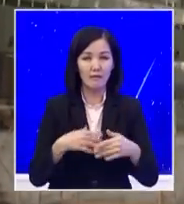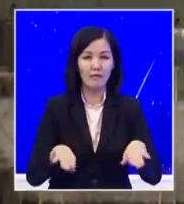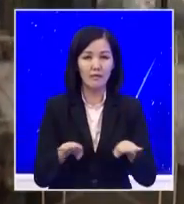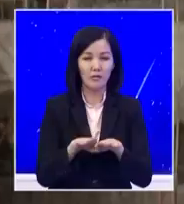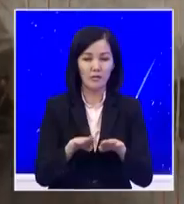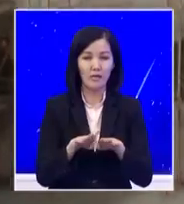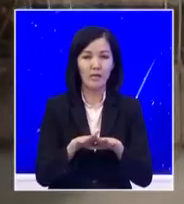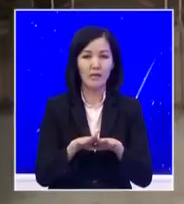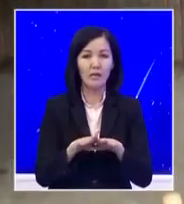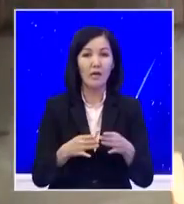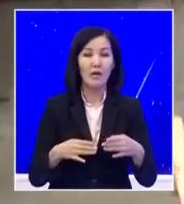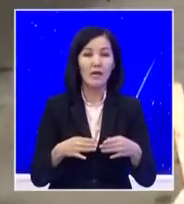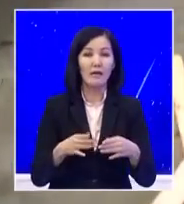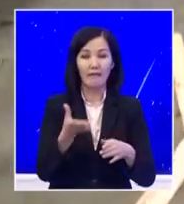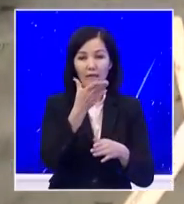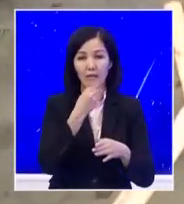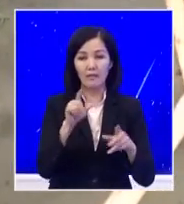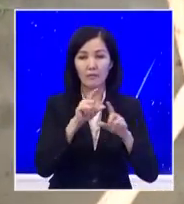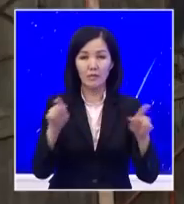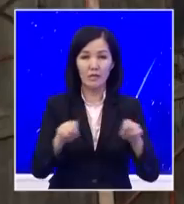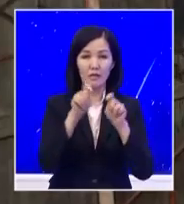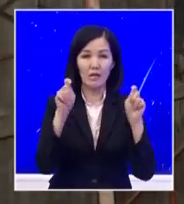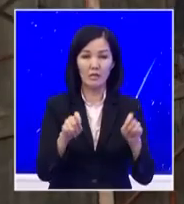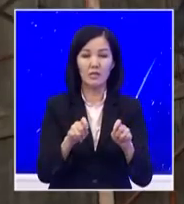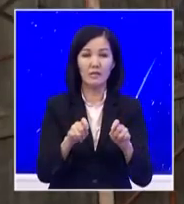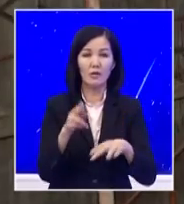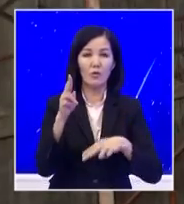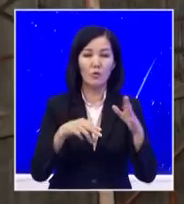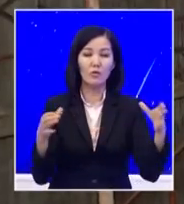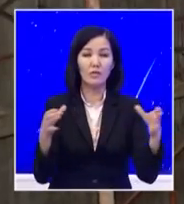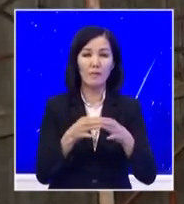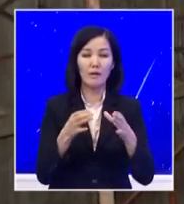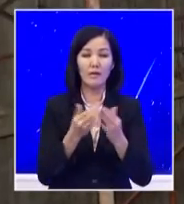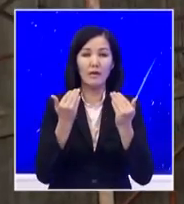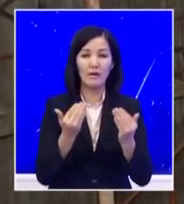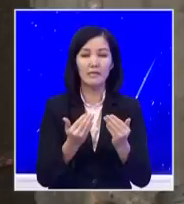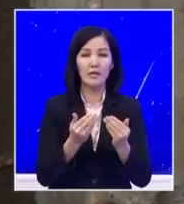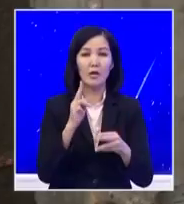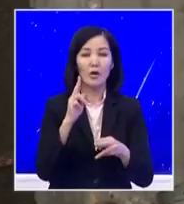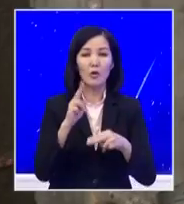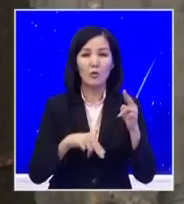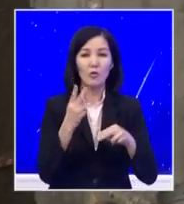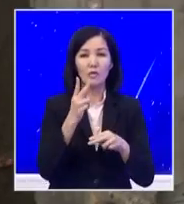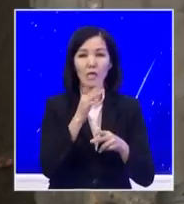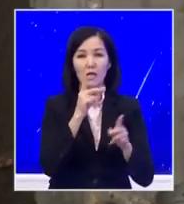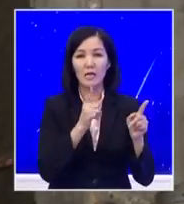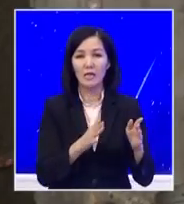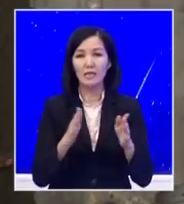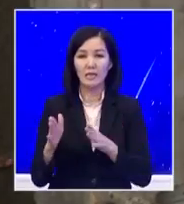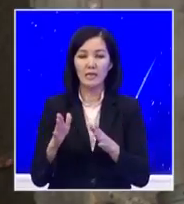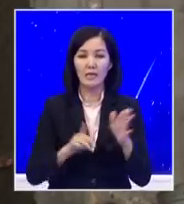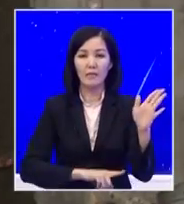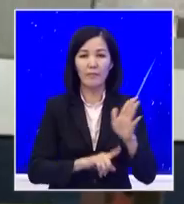дәл осындай болады. Базис контракшн компаниясы білек сыбана кірісіп жатыр. Құрылысы екі кезеңге жоспарланған.